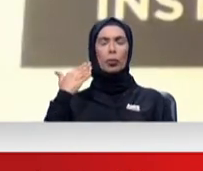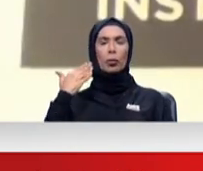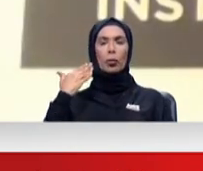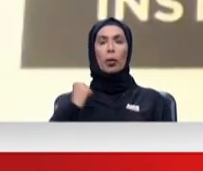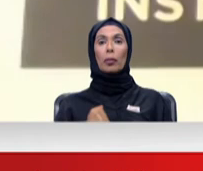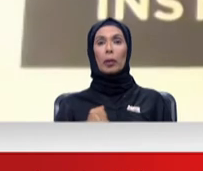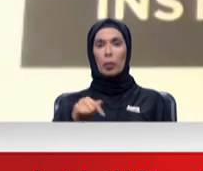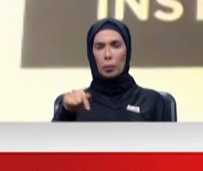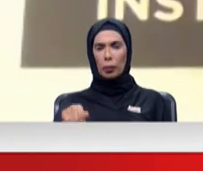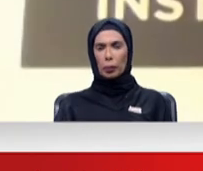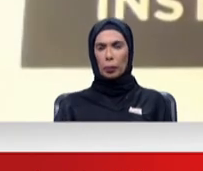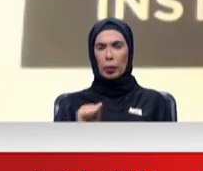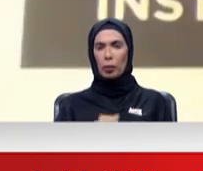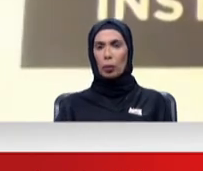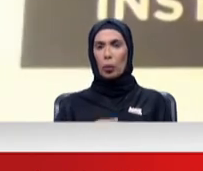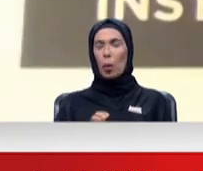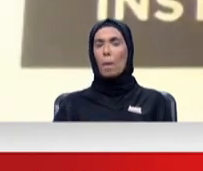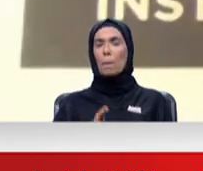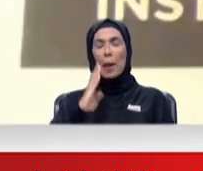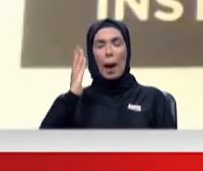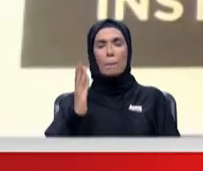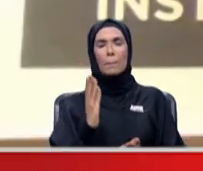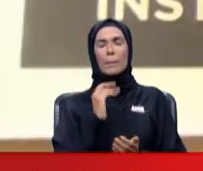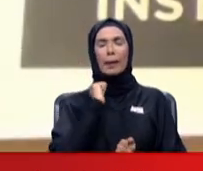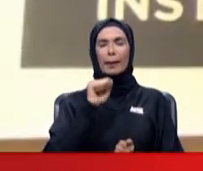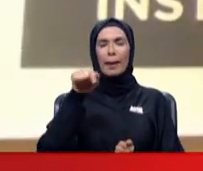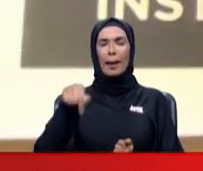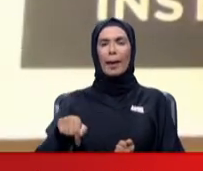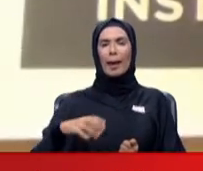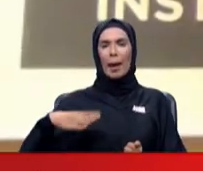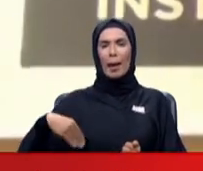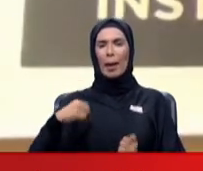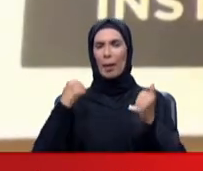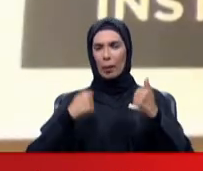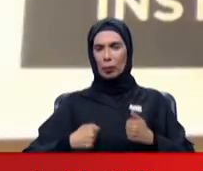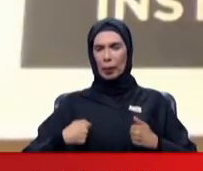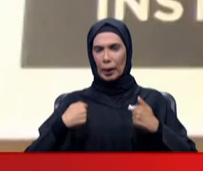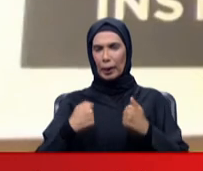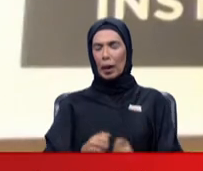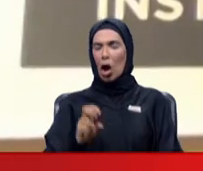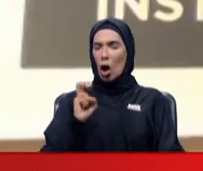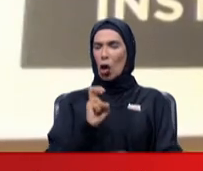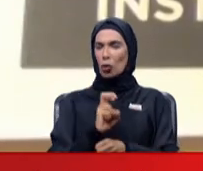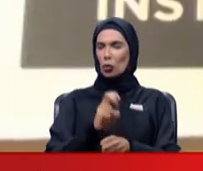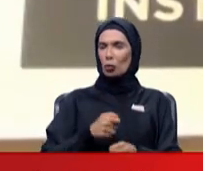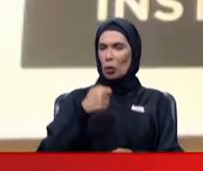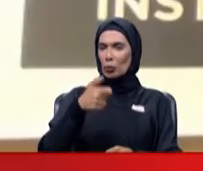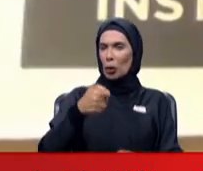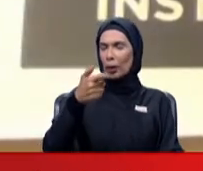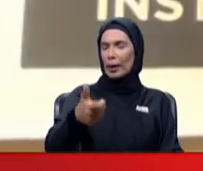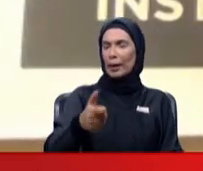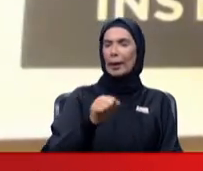توجت بحملة صاحبة السمو الملكي الأميرة سبيكة لتنسيق دفع الديون ومبالغ الأموال